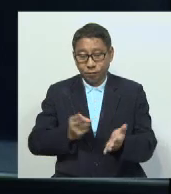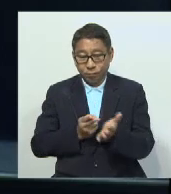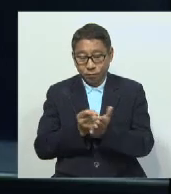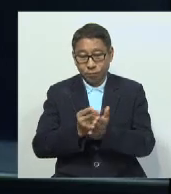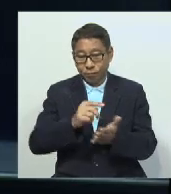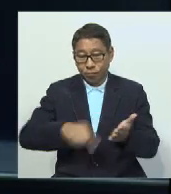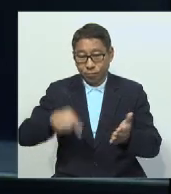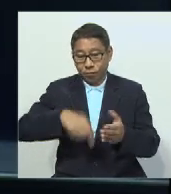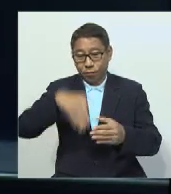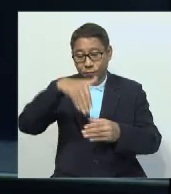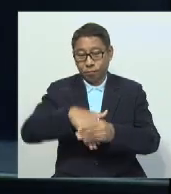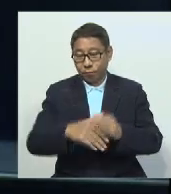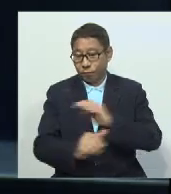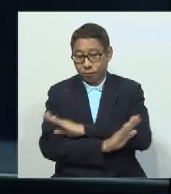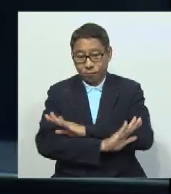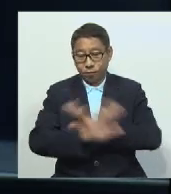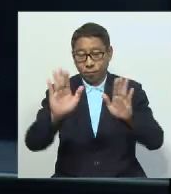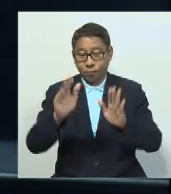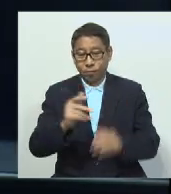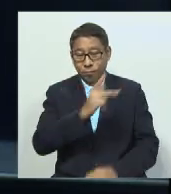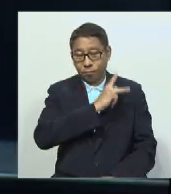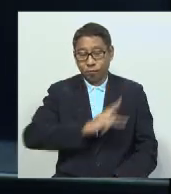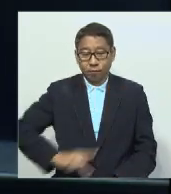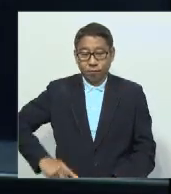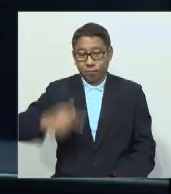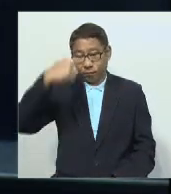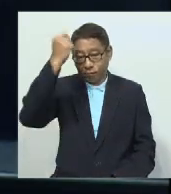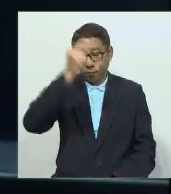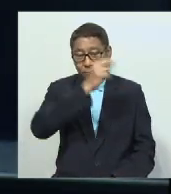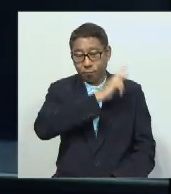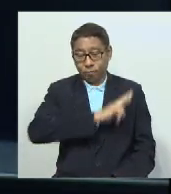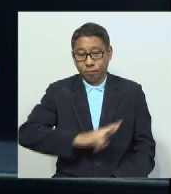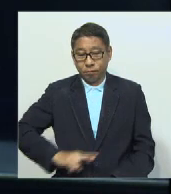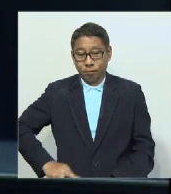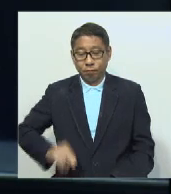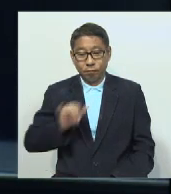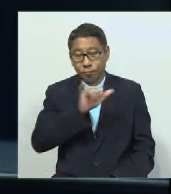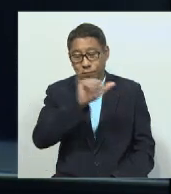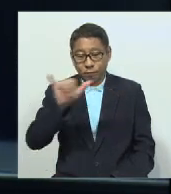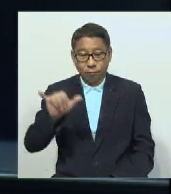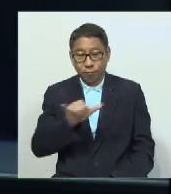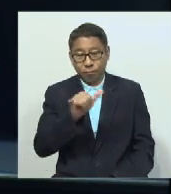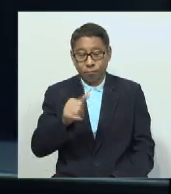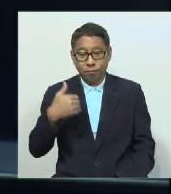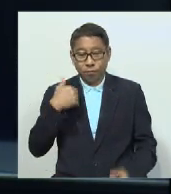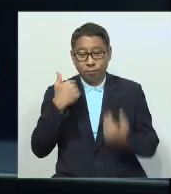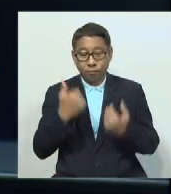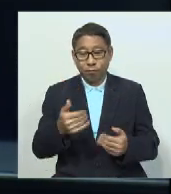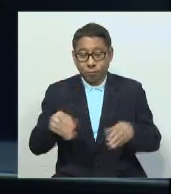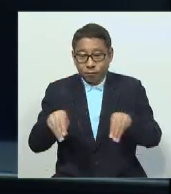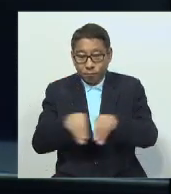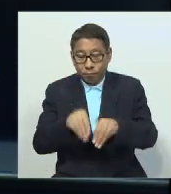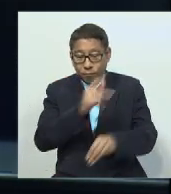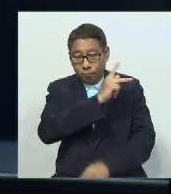เลือกตั้งแต่อย่างใดหากกำหนดให้พระมหากษัตริย์พระราชินีพระราชทายาทและพระบรมวงศานุวงศ์ซึ่งมีความใกล้ชิ